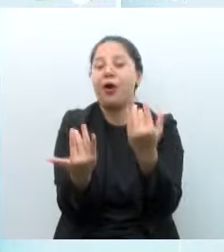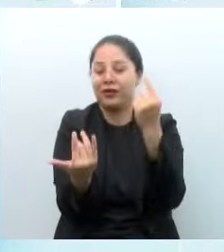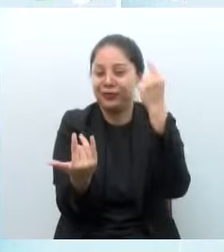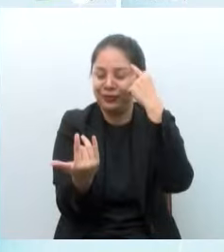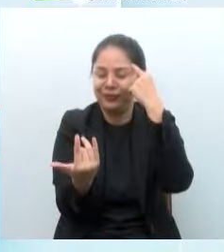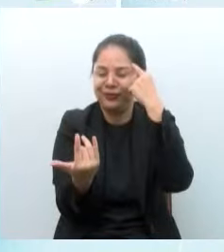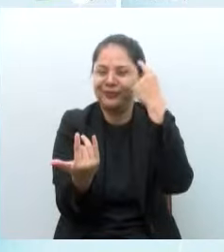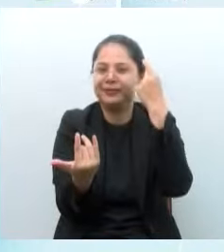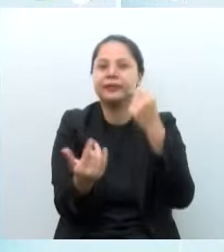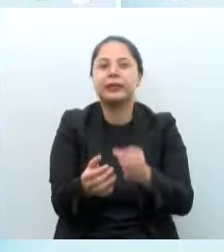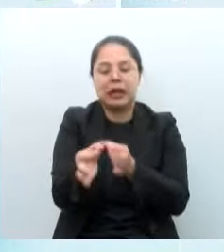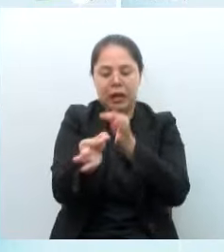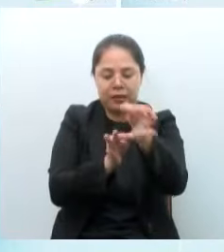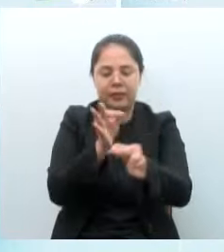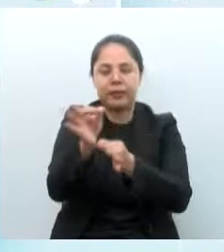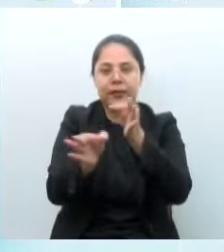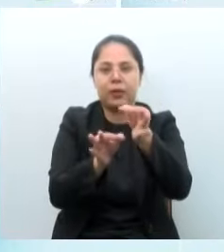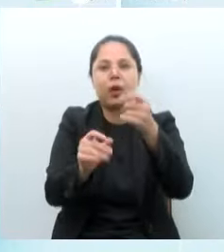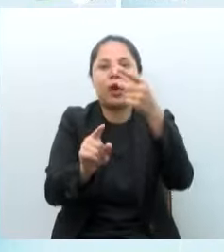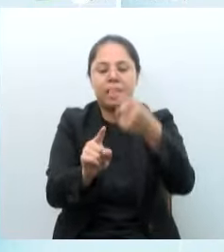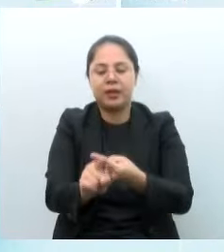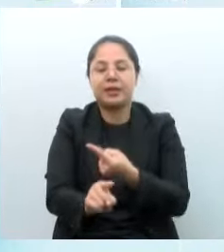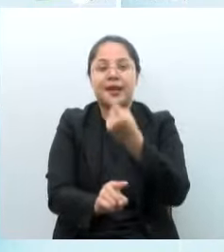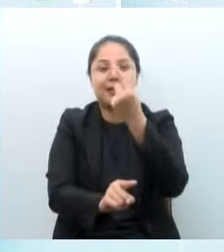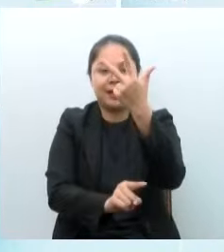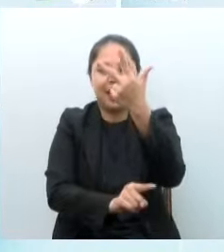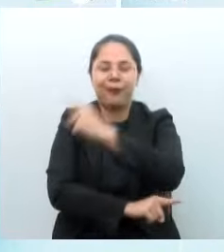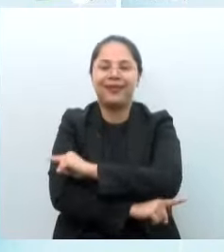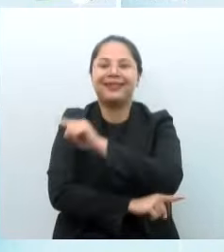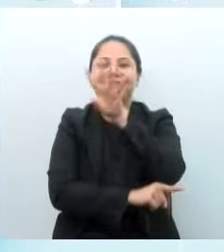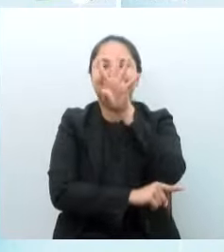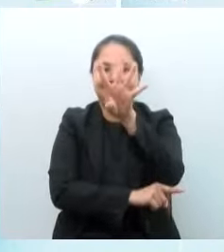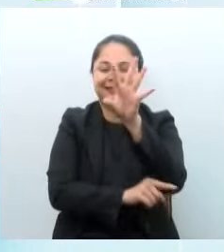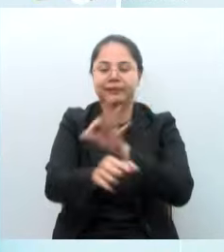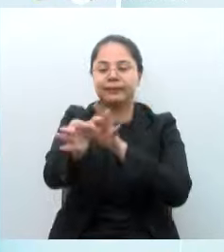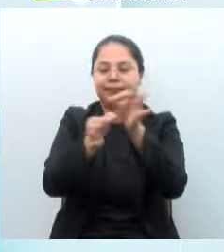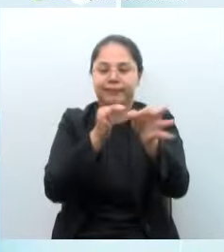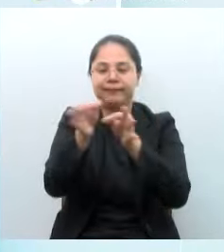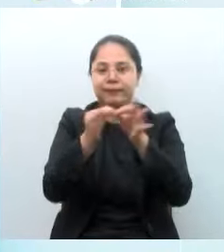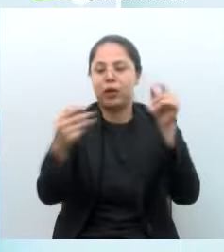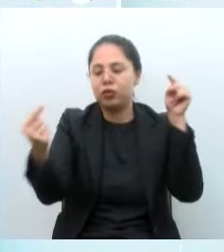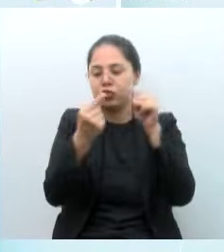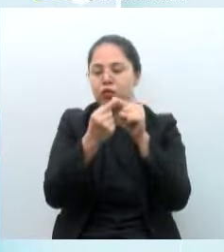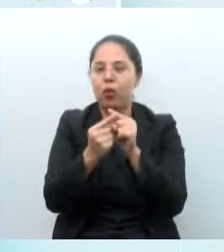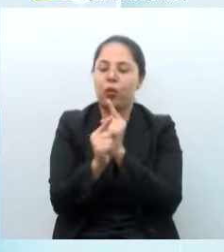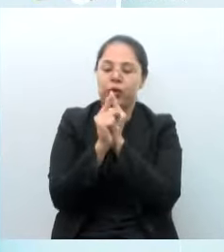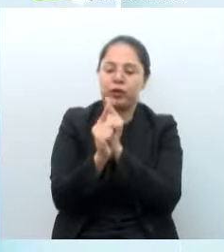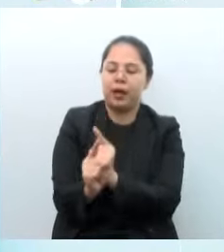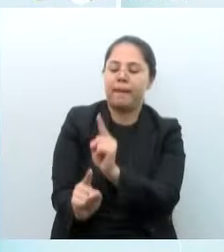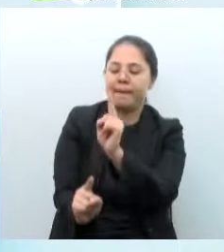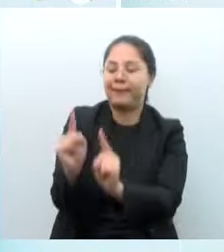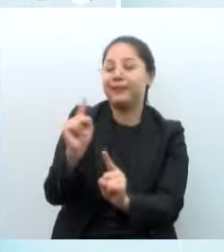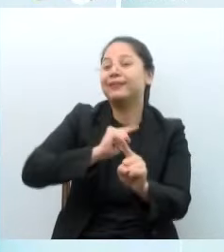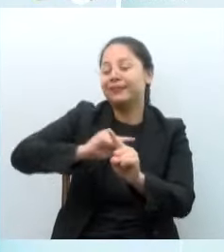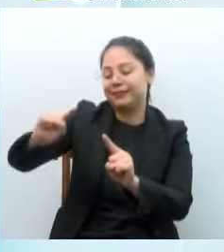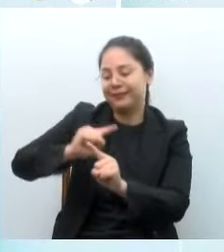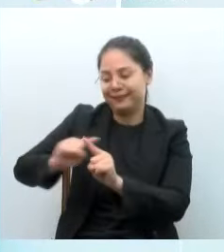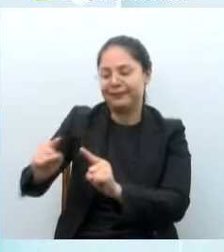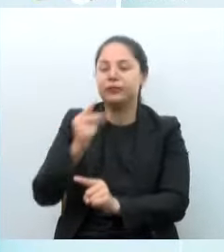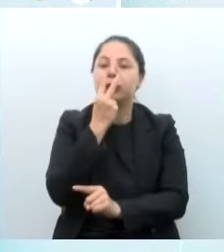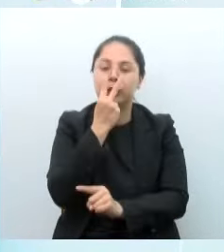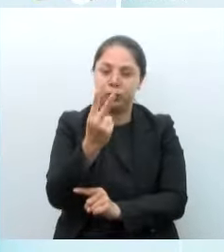งเราจะชี้แจงในวันที่4มีนาคมอีกครั้งหนึ่งโดยเป็นเรื่องของสำนักติดตามและประเมินผล